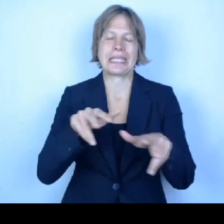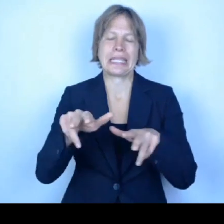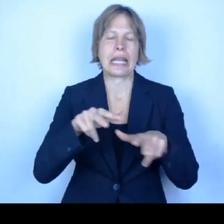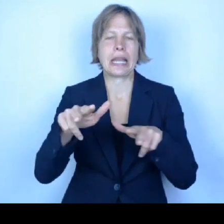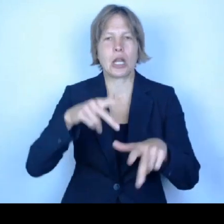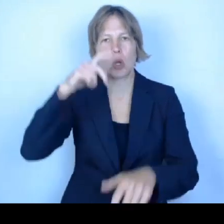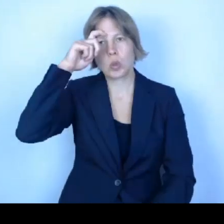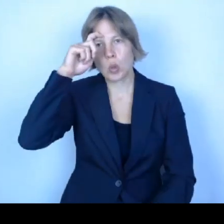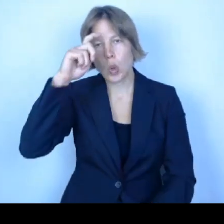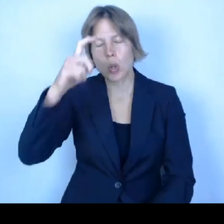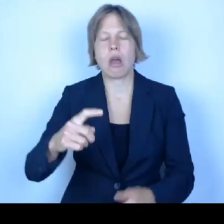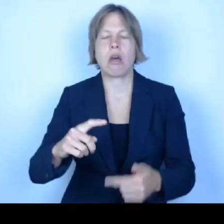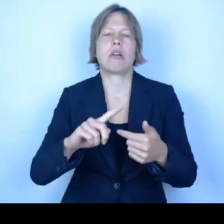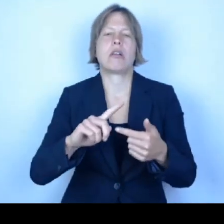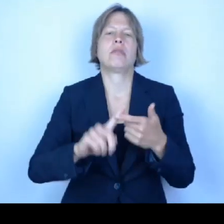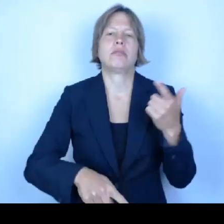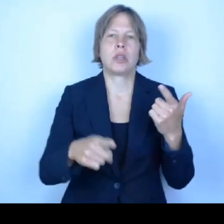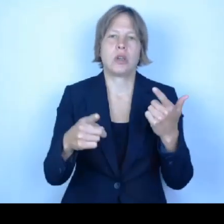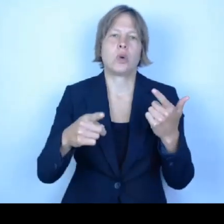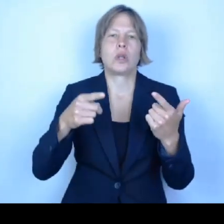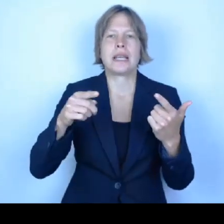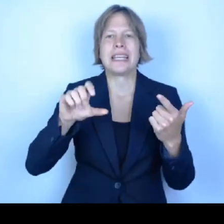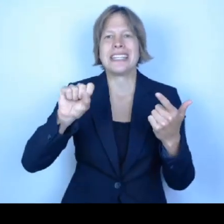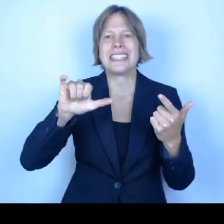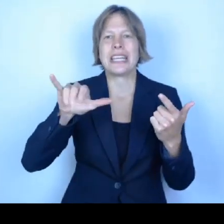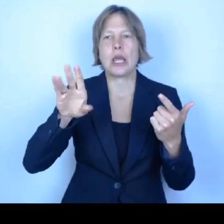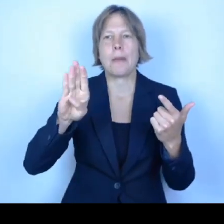meine sehr geehrten Damen und